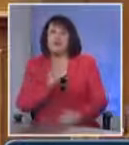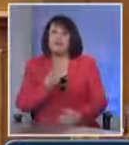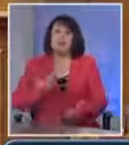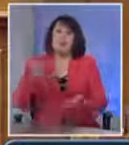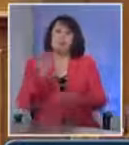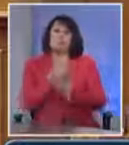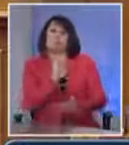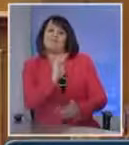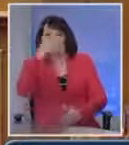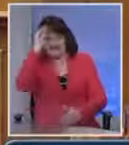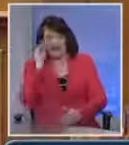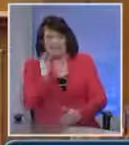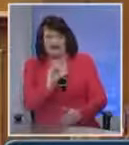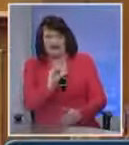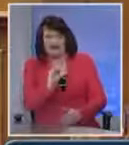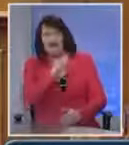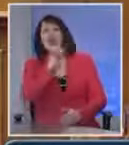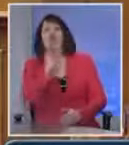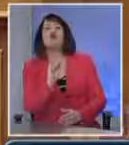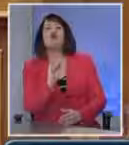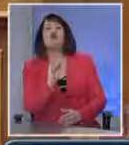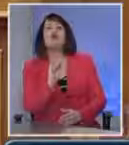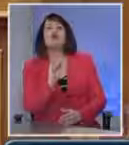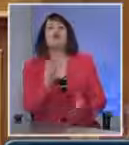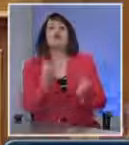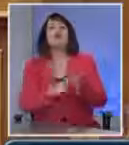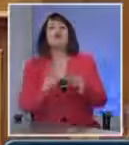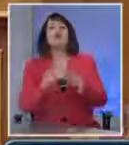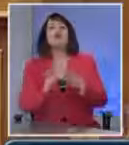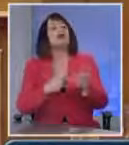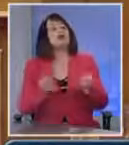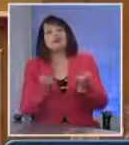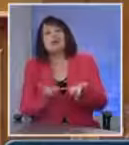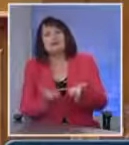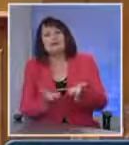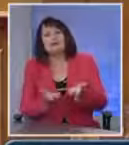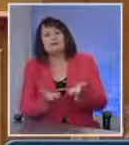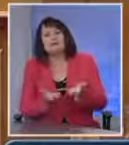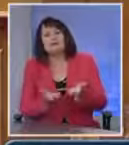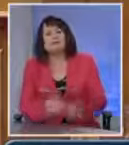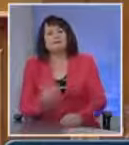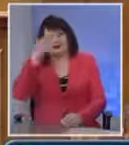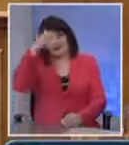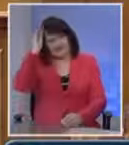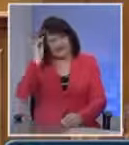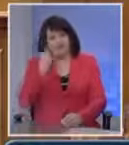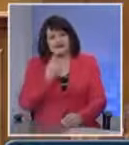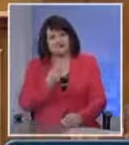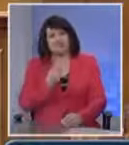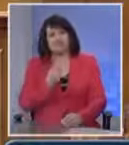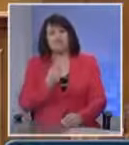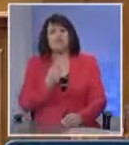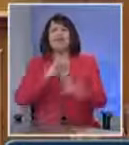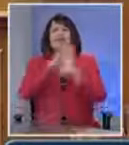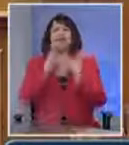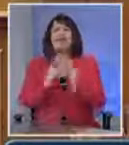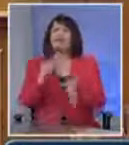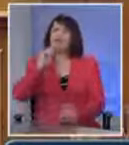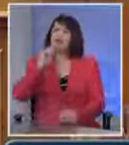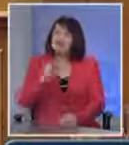πρώτα στον κύριο Τσίπρα το ερώτημα. Τι θα κάνεις με τον εκλογικό νόμο? Ο κύριος Τσίπρας δίνει μια γενική απάντηση του